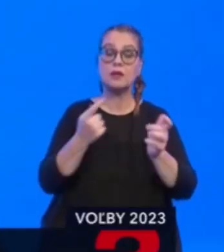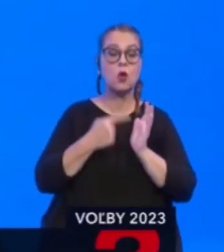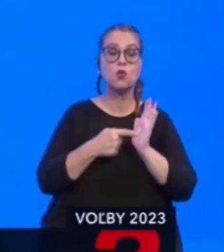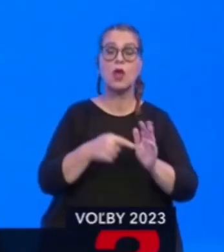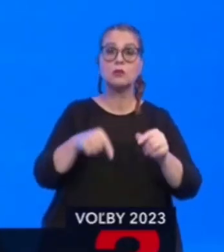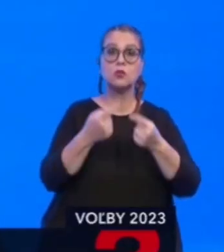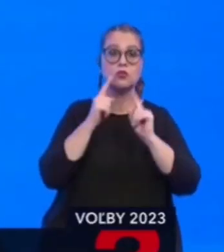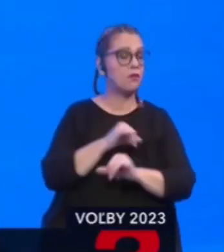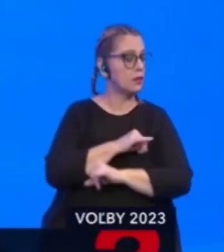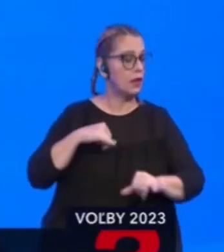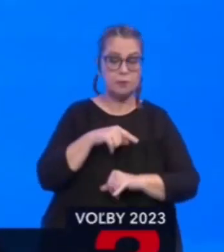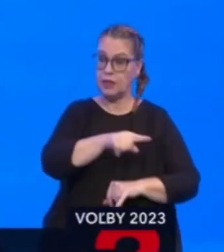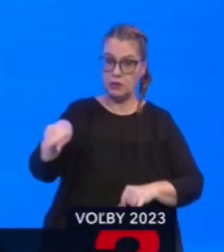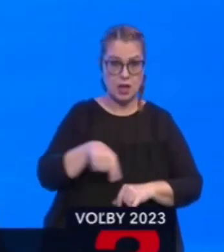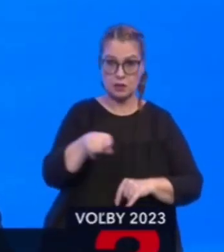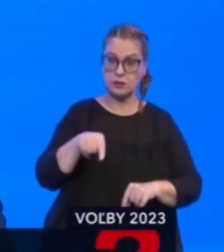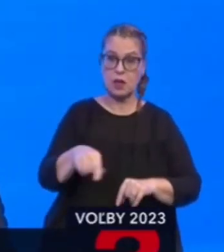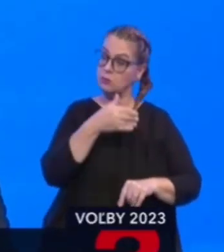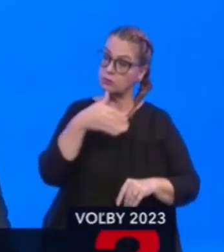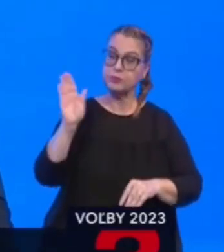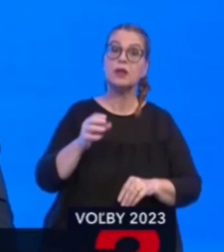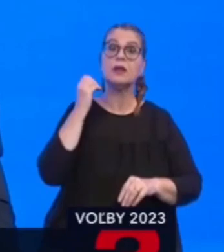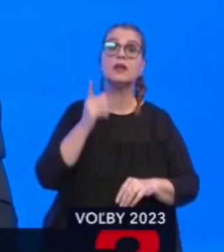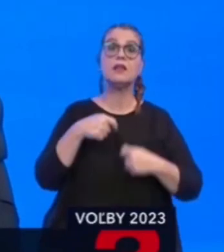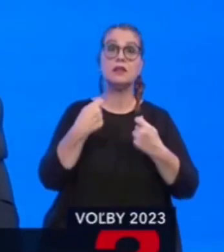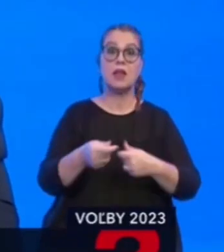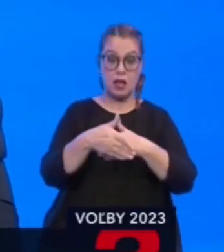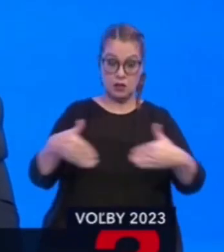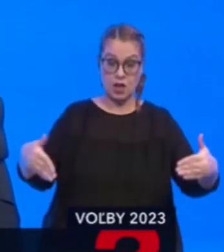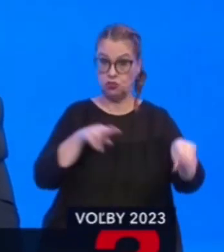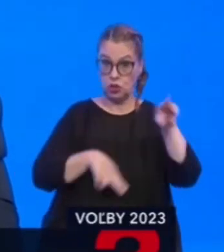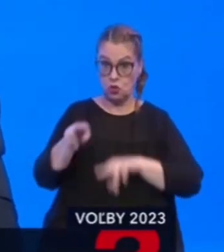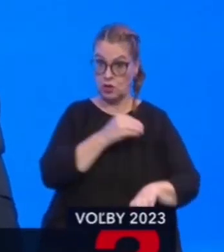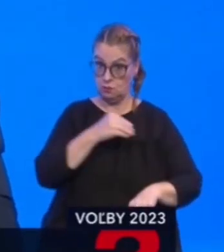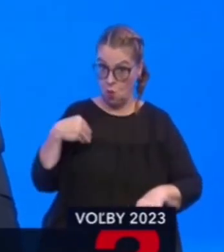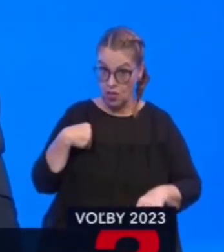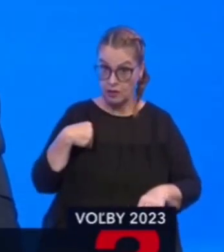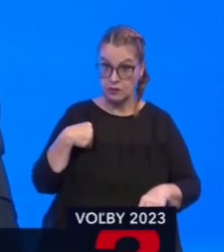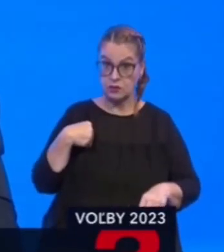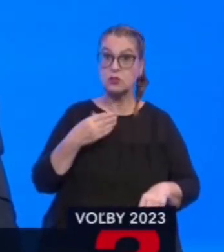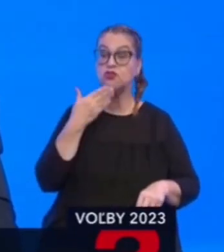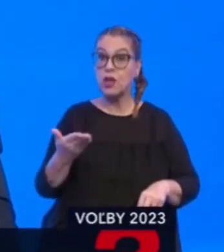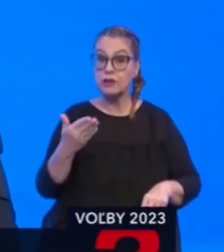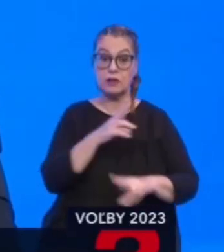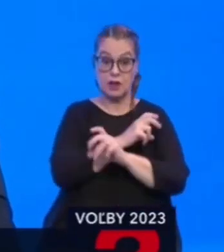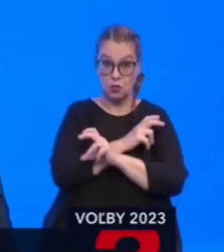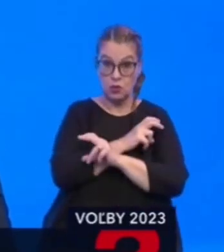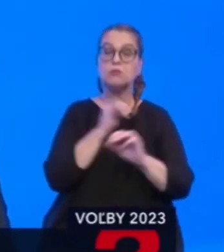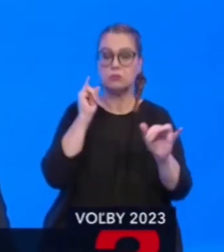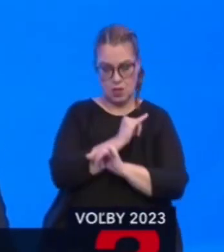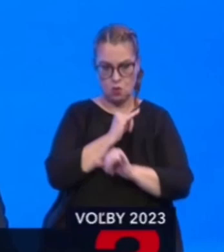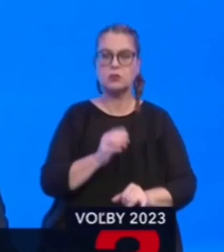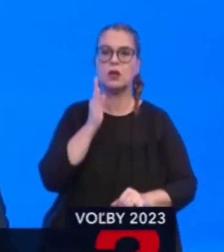na Slovensku nie sú vítaní, tadiaľ to cesta nevedie. A ak zavedú hraničné kontroly Poliaci, Češi a Rakúšania, tak